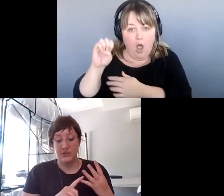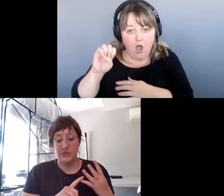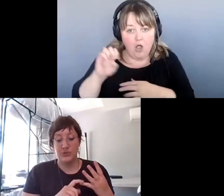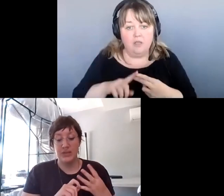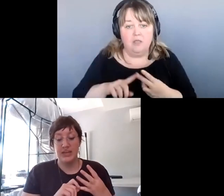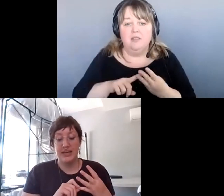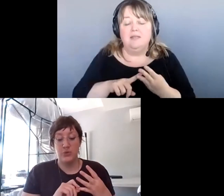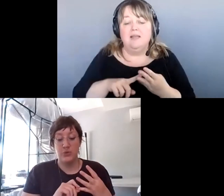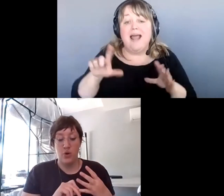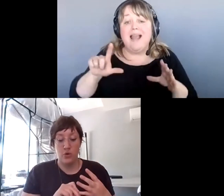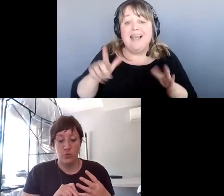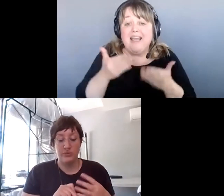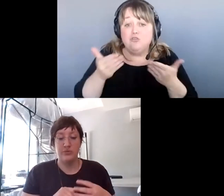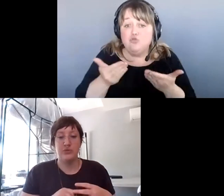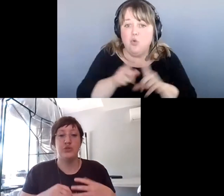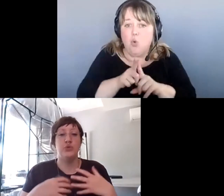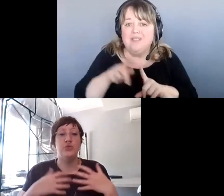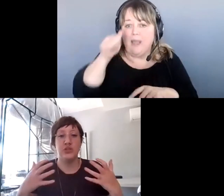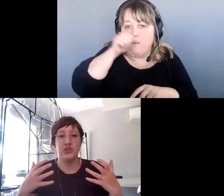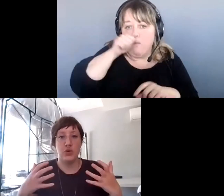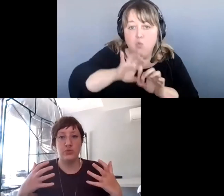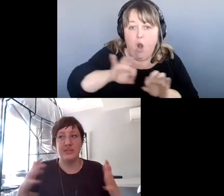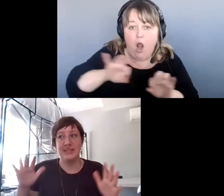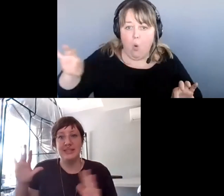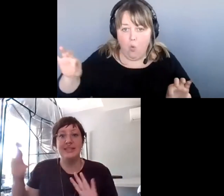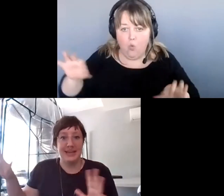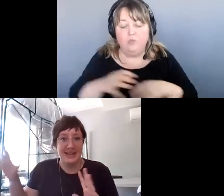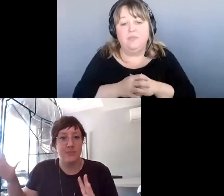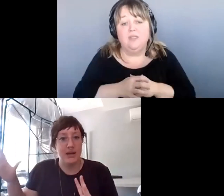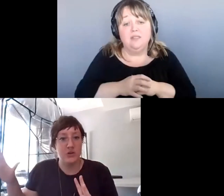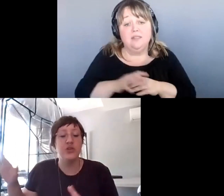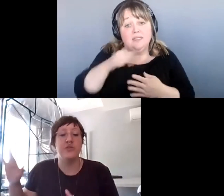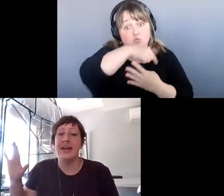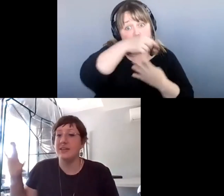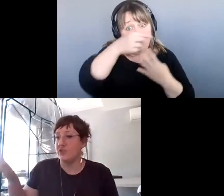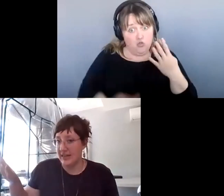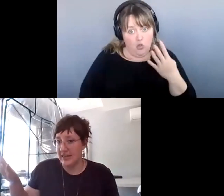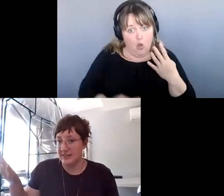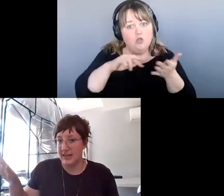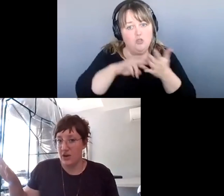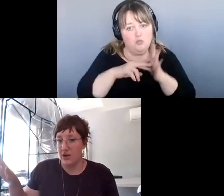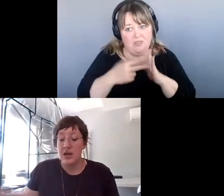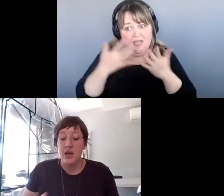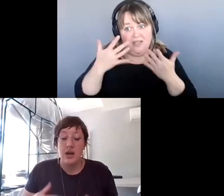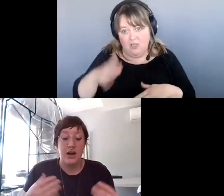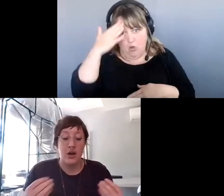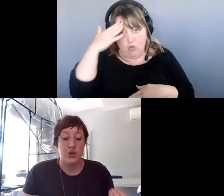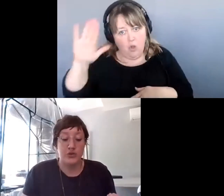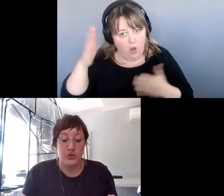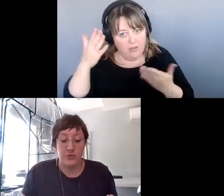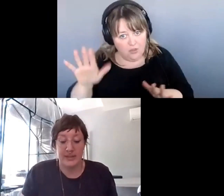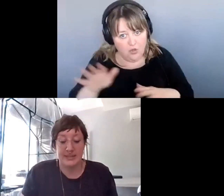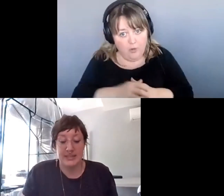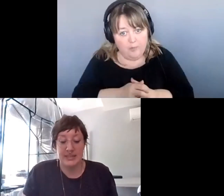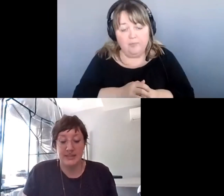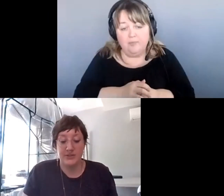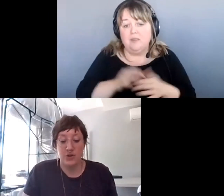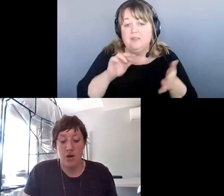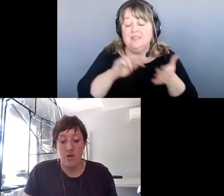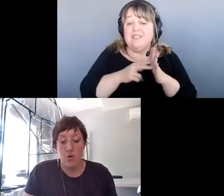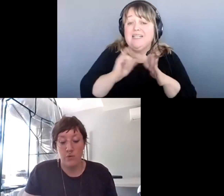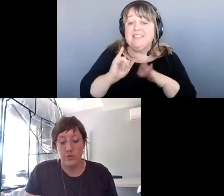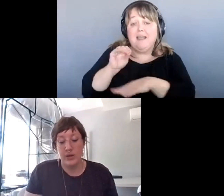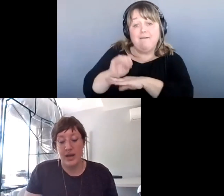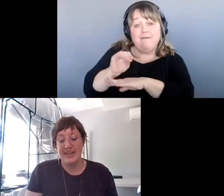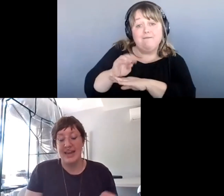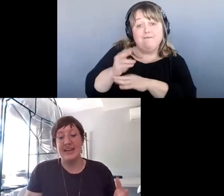la laitue et le poireau. Ce sont tous des choses qui, techniquement, là, devraient déjà être à l'extérieur. Alors, lorsqu'on fertilise